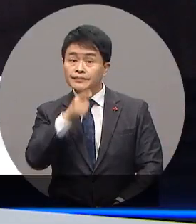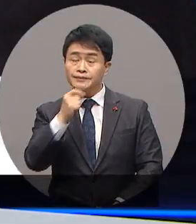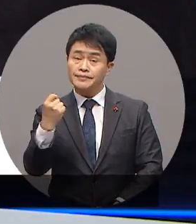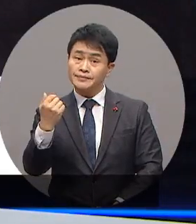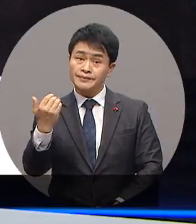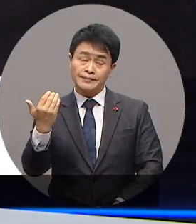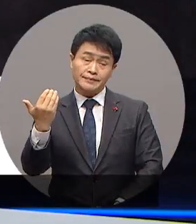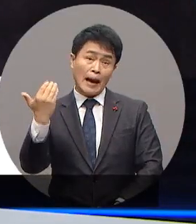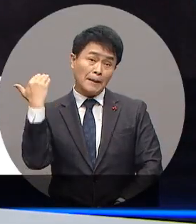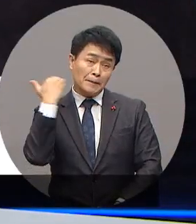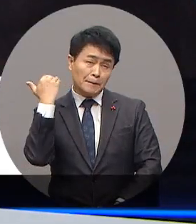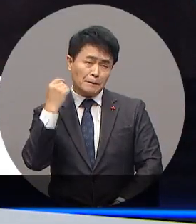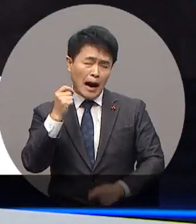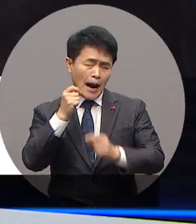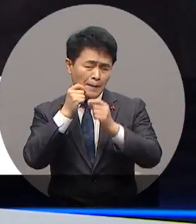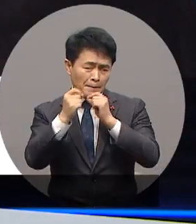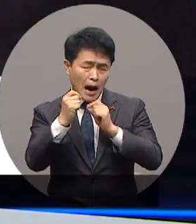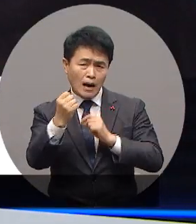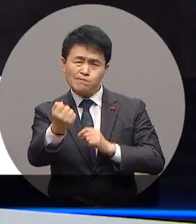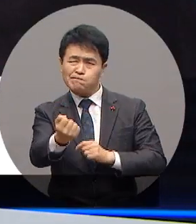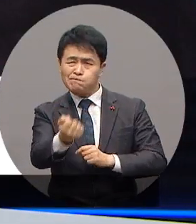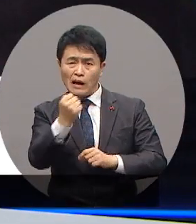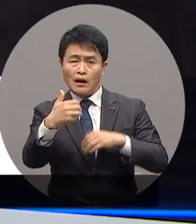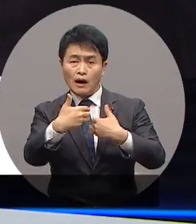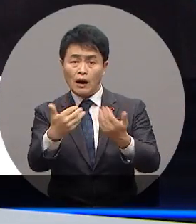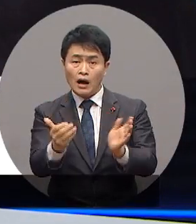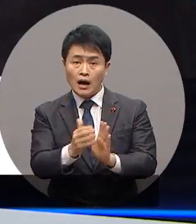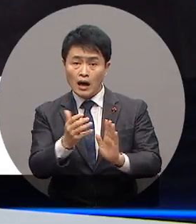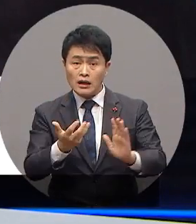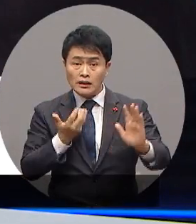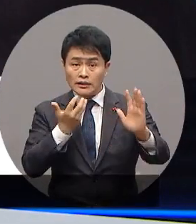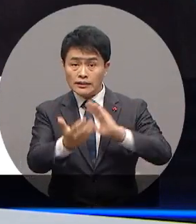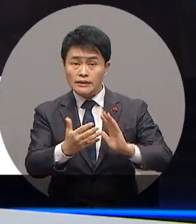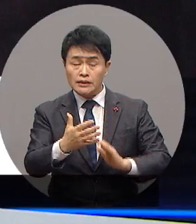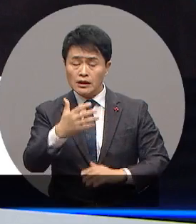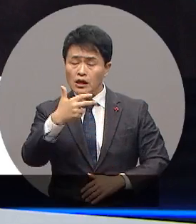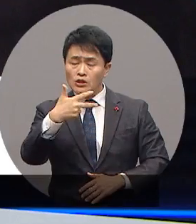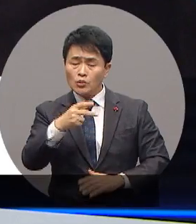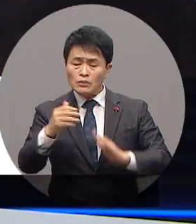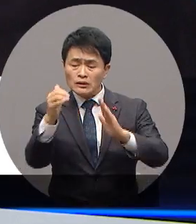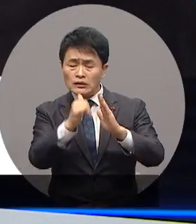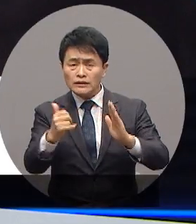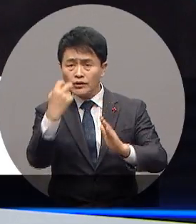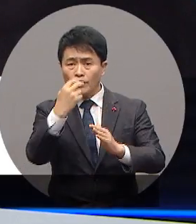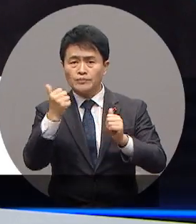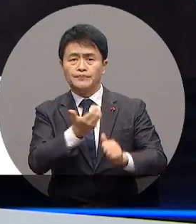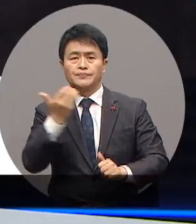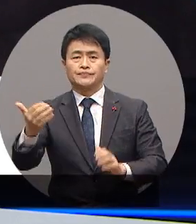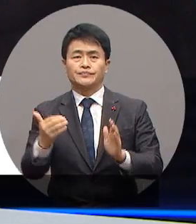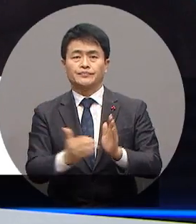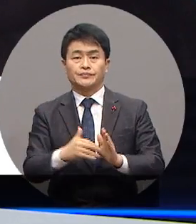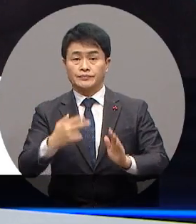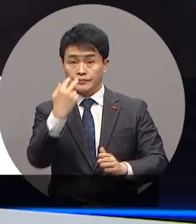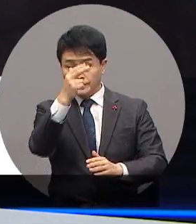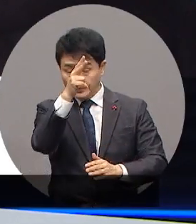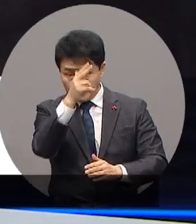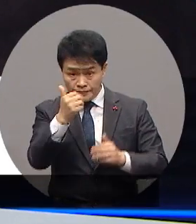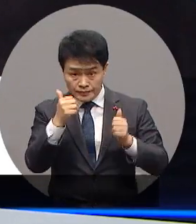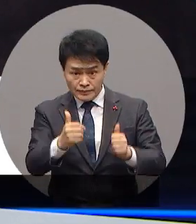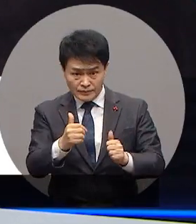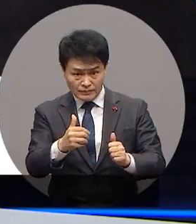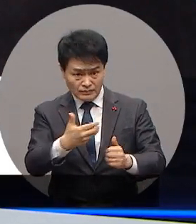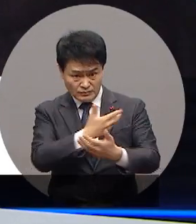수원 전세 사기 의혹의 핵심 피의자 임대인 정모 씨 일가가 검찰에 넘겨졌습니다. 경찰은 임대차 계약을